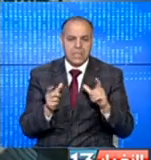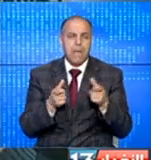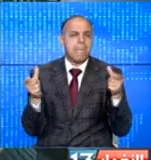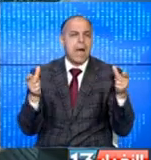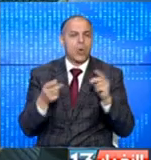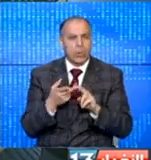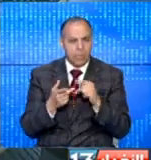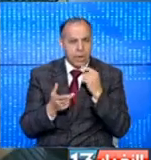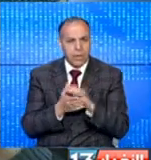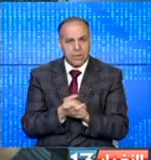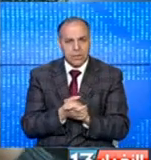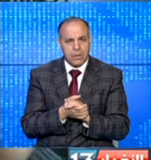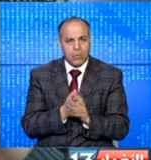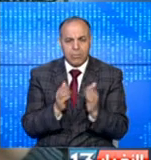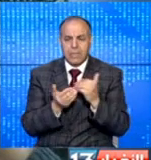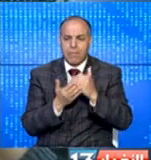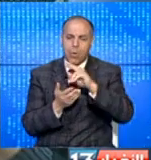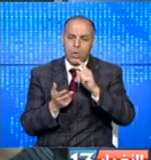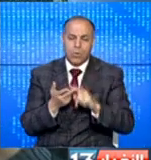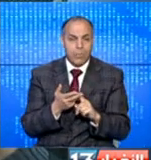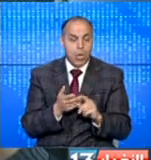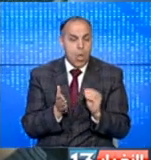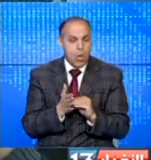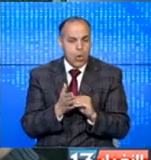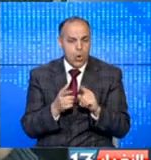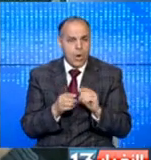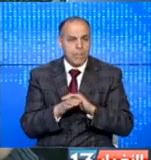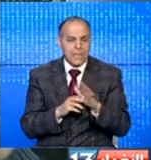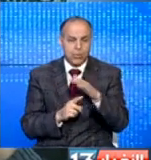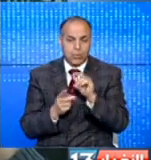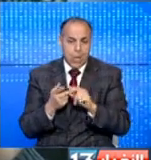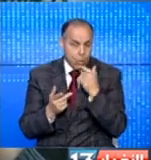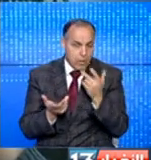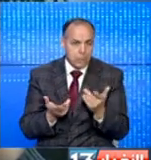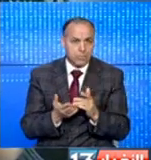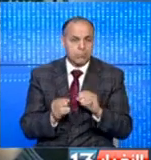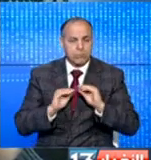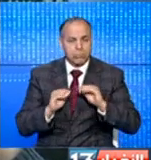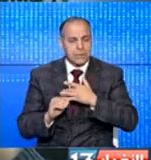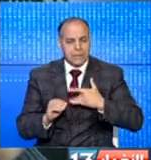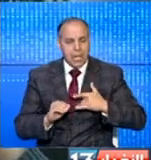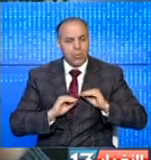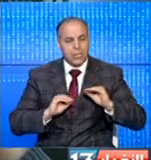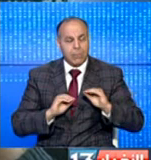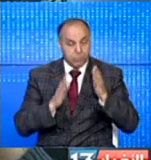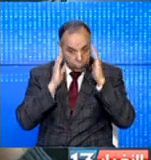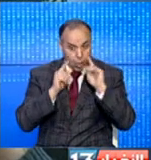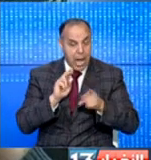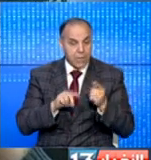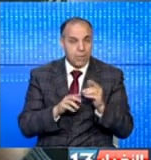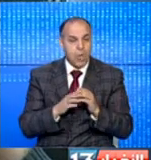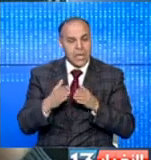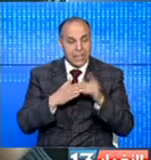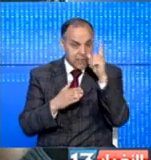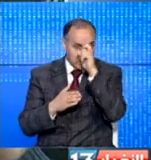المعملية وقطاع البناء وغيرها، كذلك المجال الاجتماعي، التربية والصحة والتعليم التركيز كبير